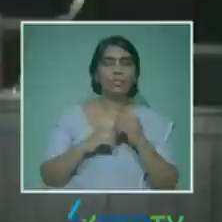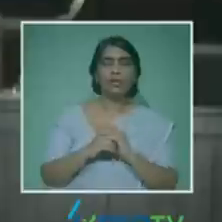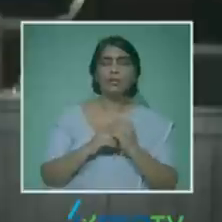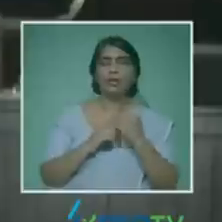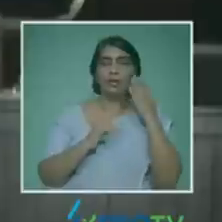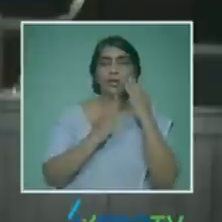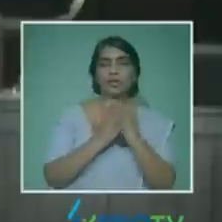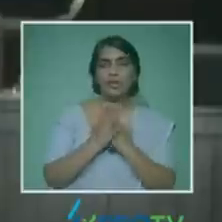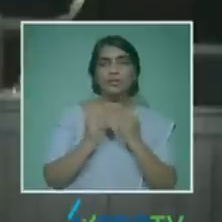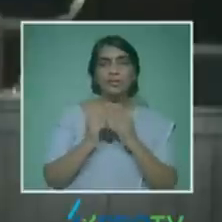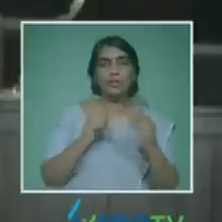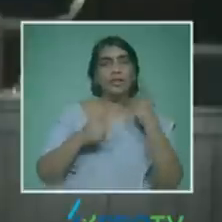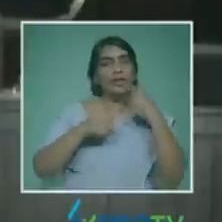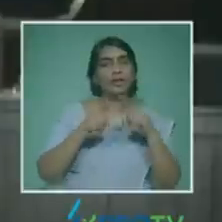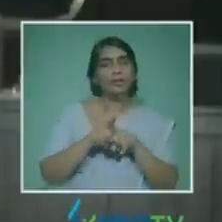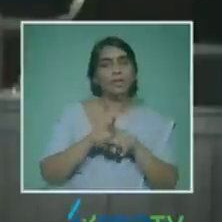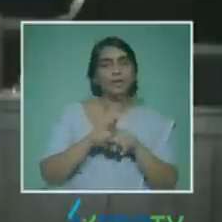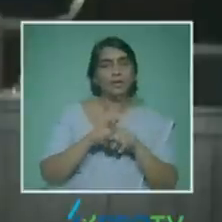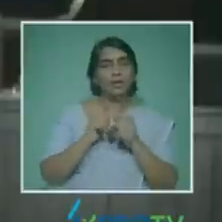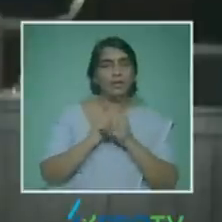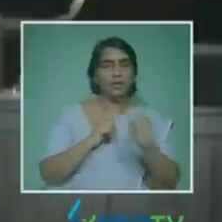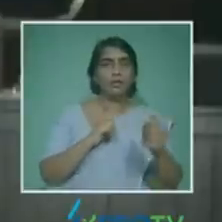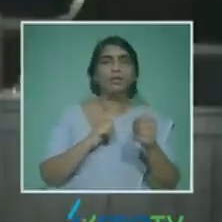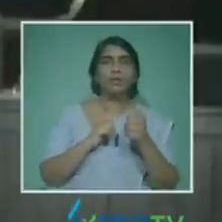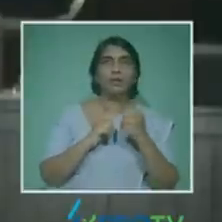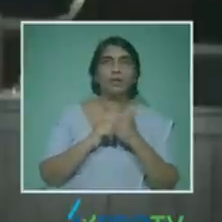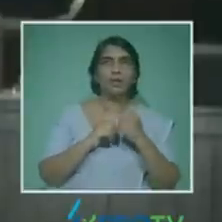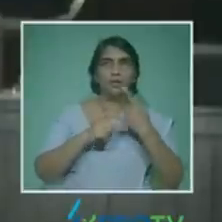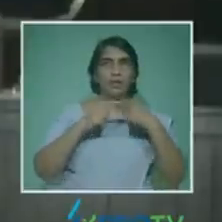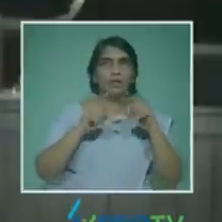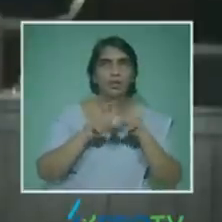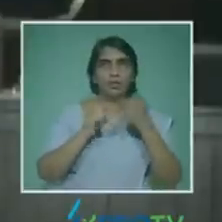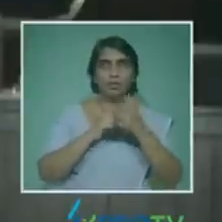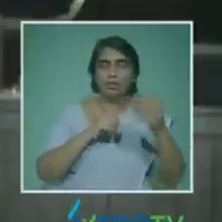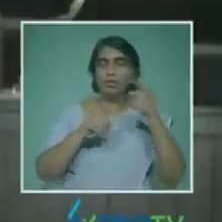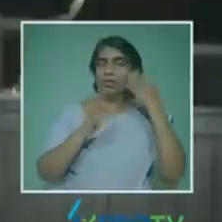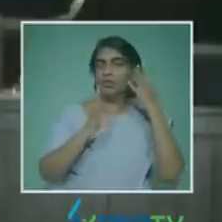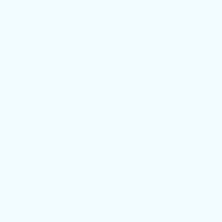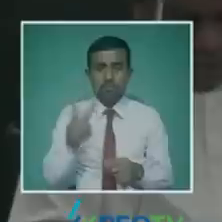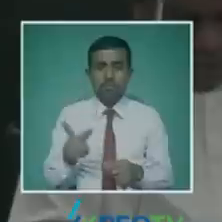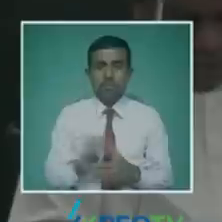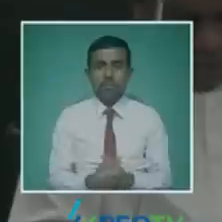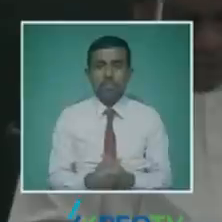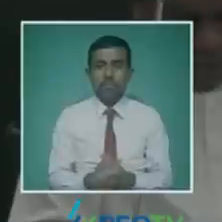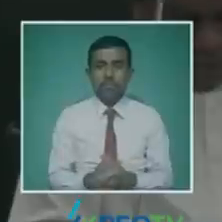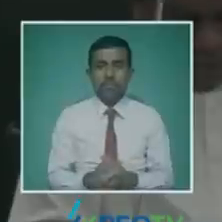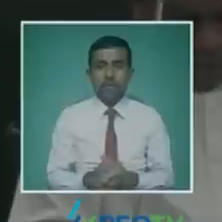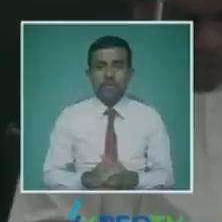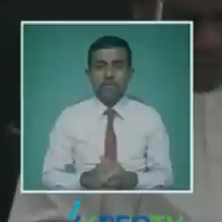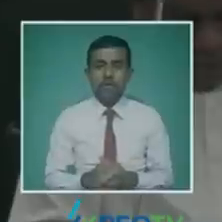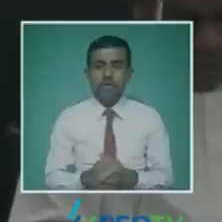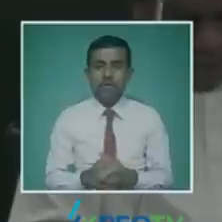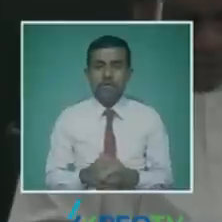එහෙමනම් අපි ගණිකා වෘත්තිය පැහැදිලිවම නීතිගත කිරීමේ අවශ්‍යතාවයක් තියෙනවා. මොකද හේතුව මේ කාන්තාවගේ අයිතිවාසිකම් සුරකින්නවා. දකුණු ආසියාව තුළ